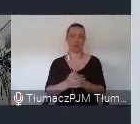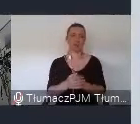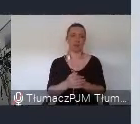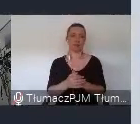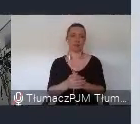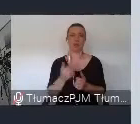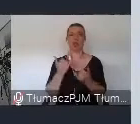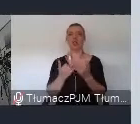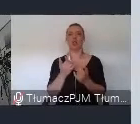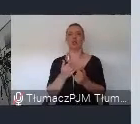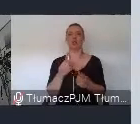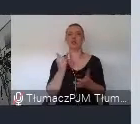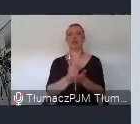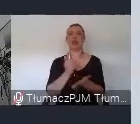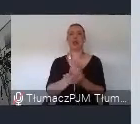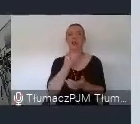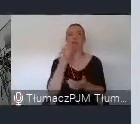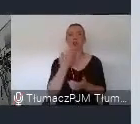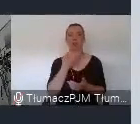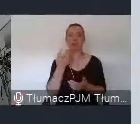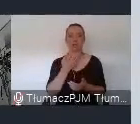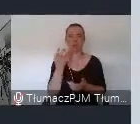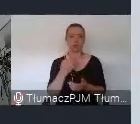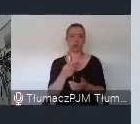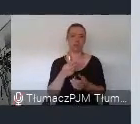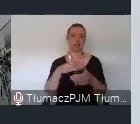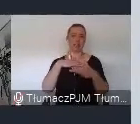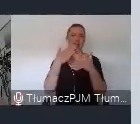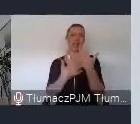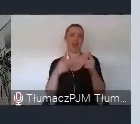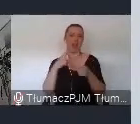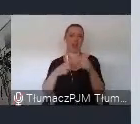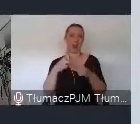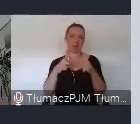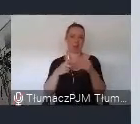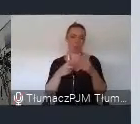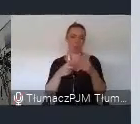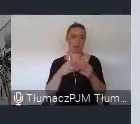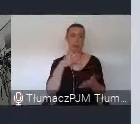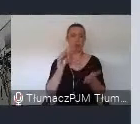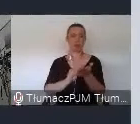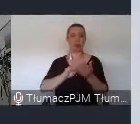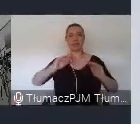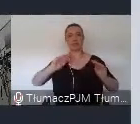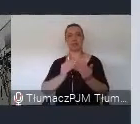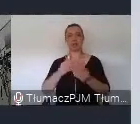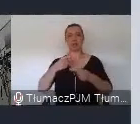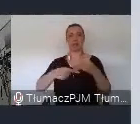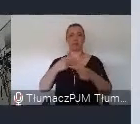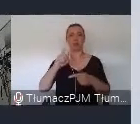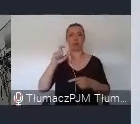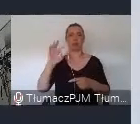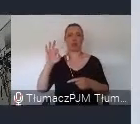przypadku ciepłownictwa sprowadza się to do mniej więcej do tych kilku zasadniczych elementów. czyli powtarzam, redukcja emisji CO2. Nie jest tajemnicą,